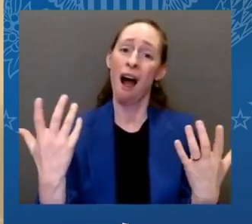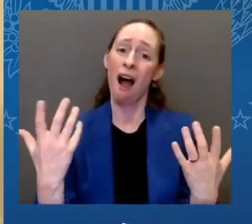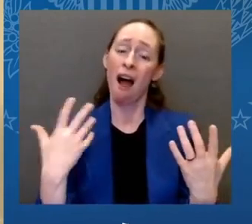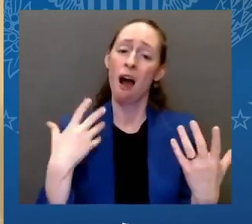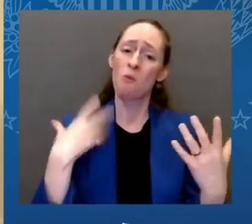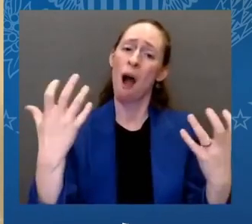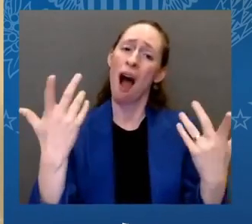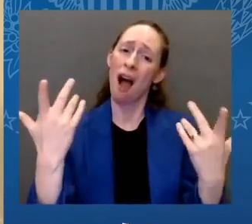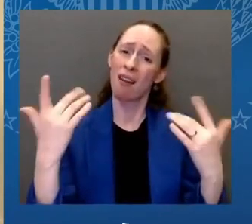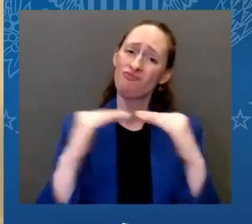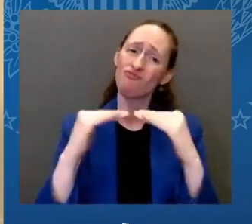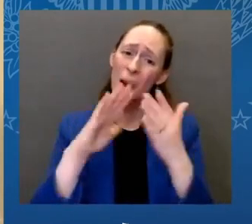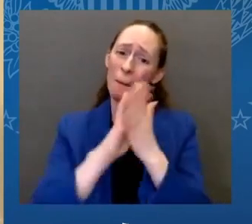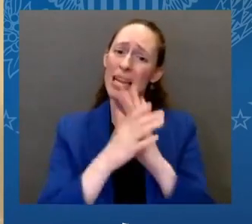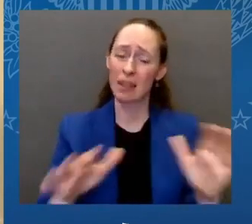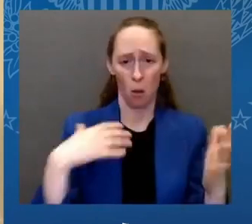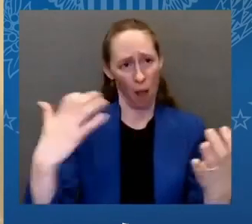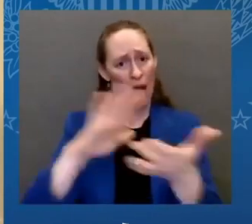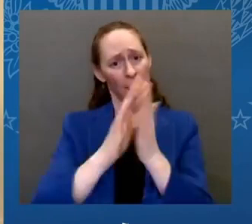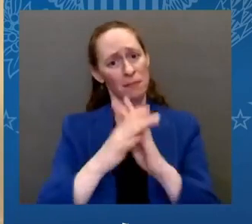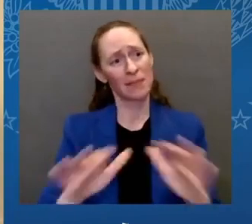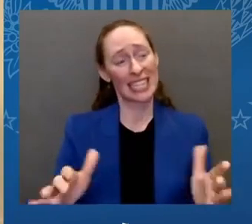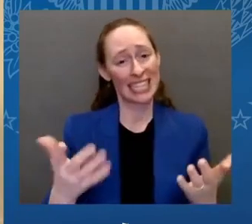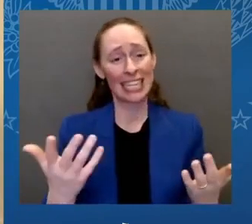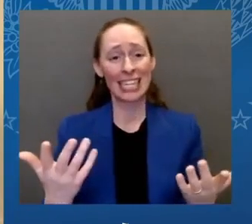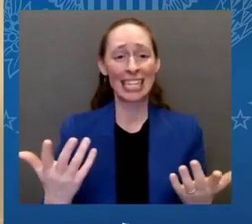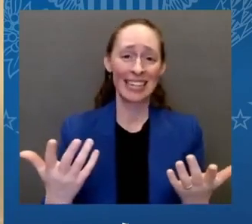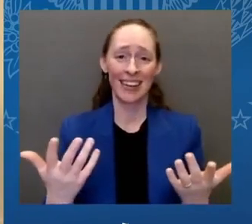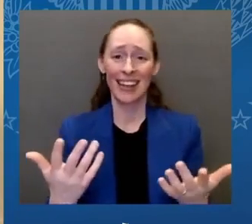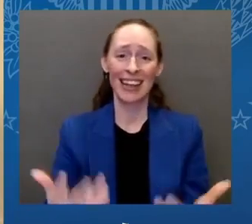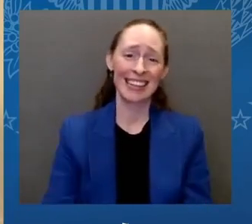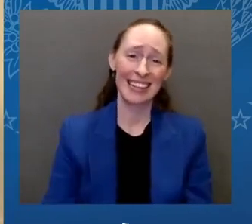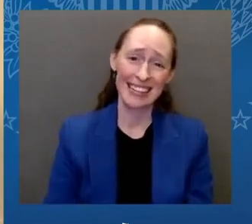чи є справедлива війна? Мені здається, що...